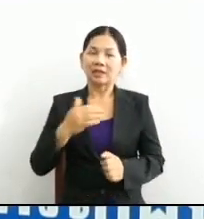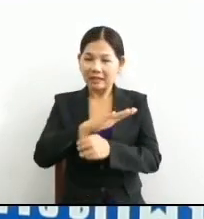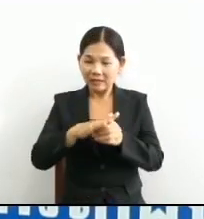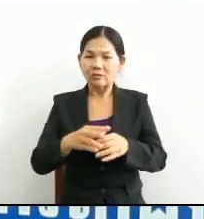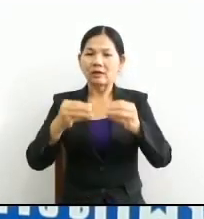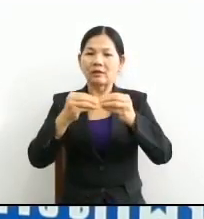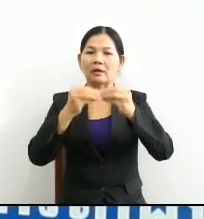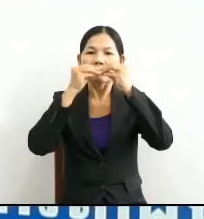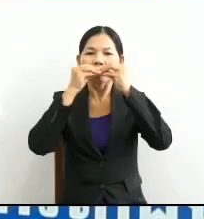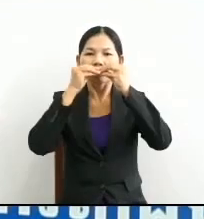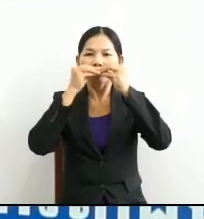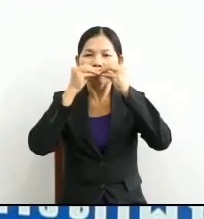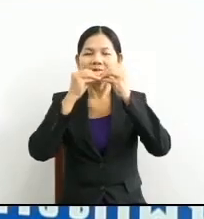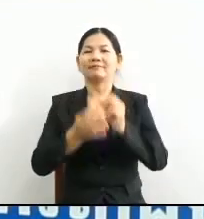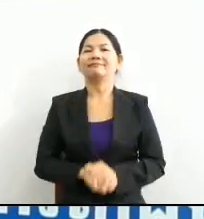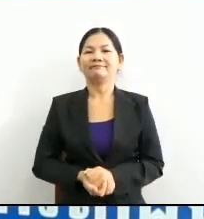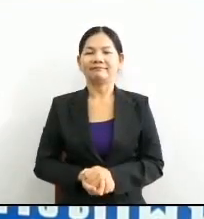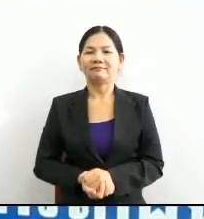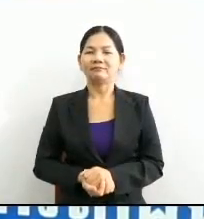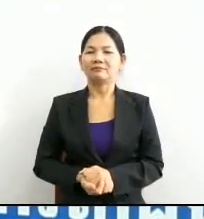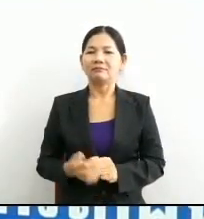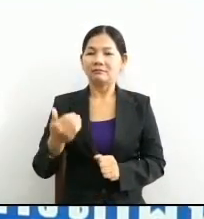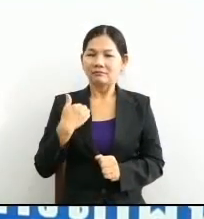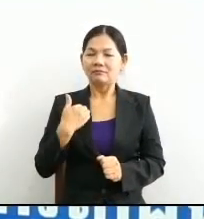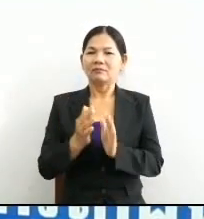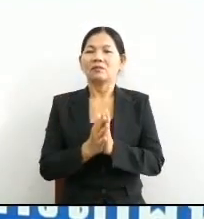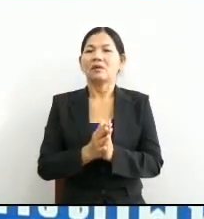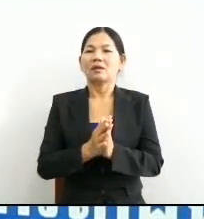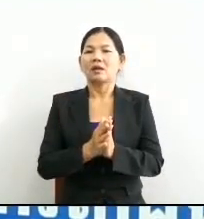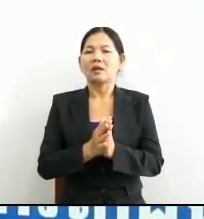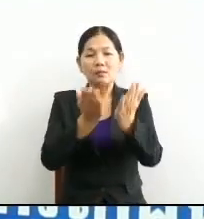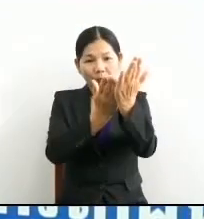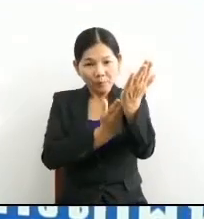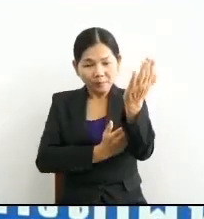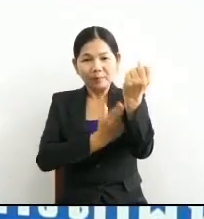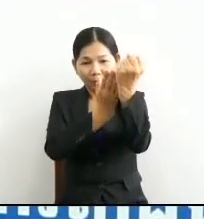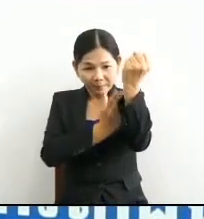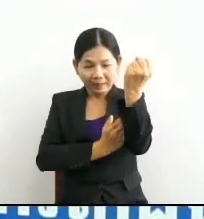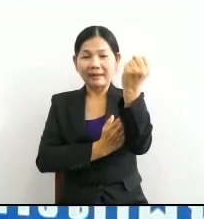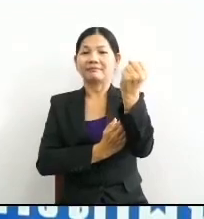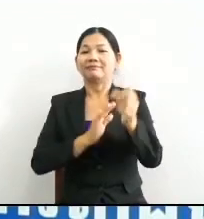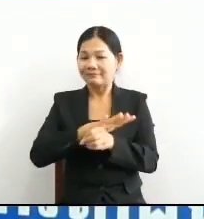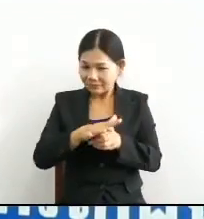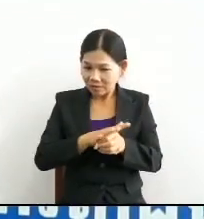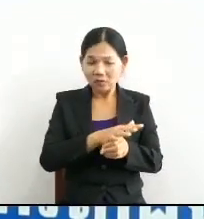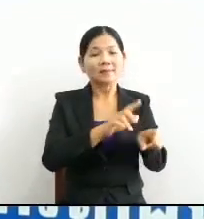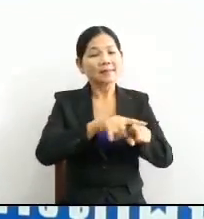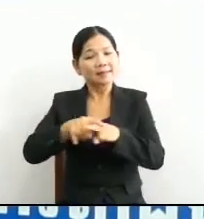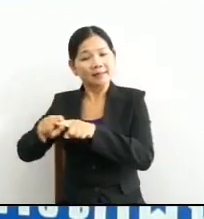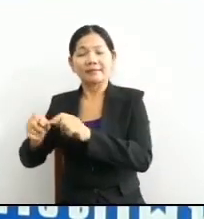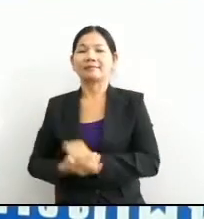nhằm nôm xóm nè con chưa chết nhằm nôm bông chẳng hạn nè chẳng chẳng rô chịt nó qua cho con cho chết tạm nôm hai mươi